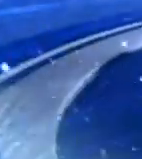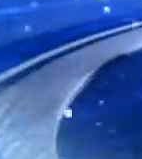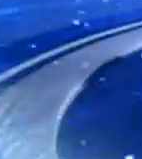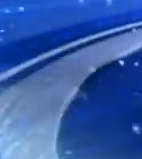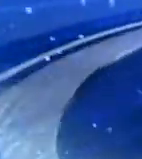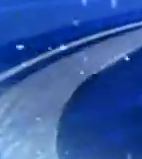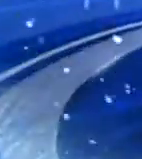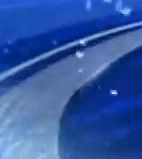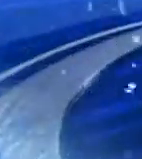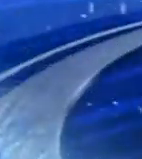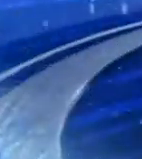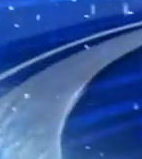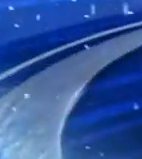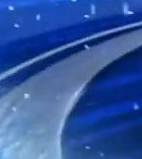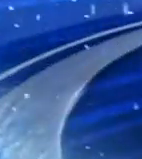Музика